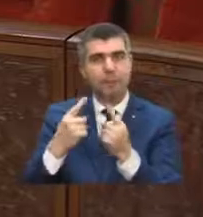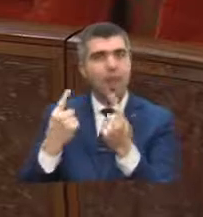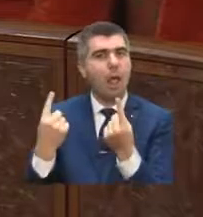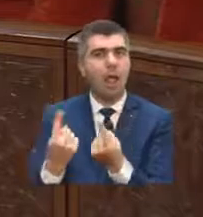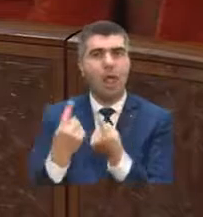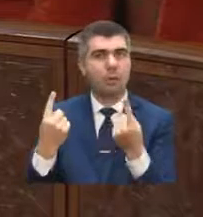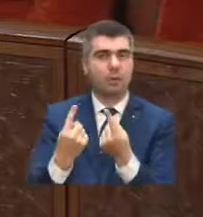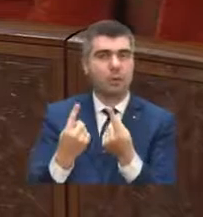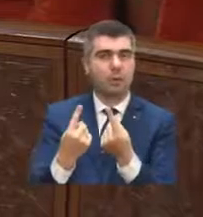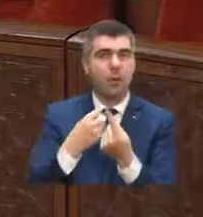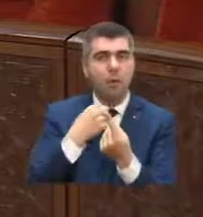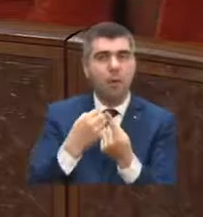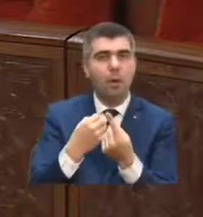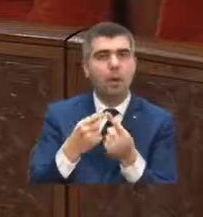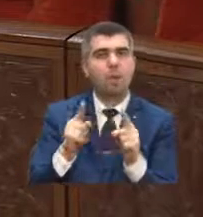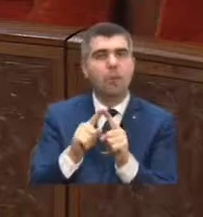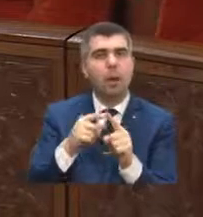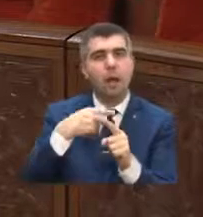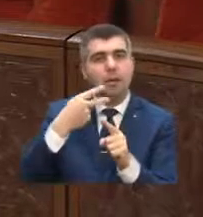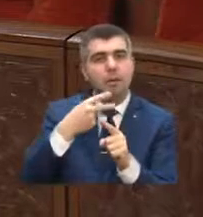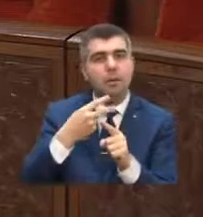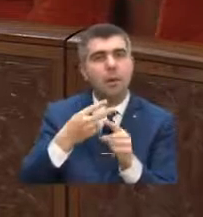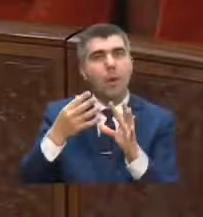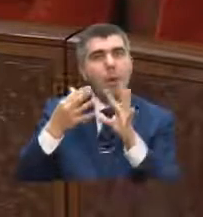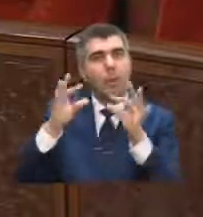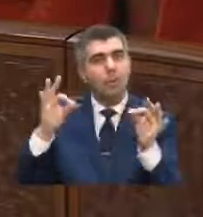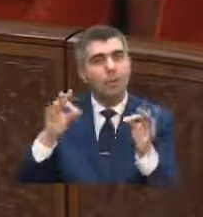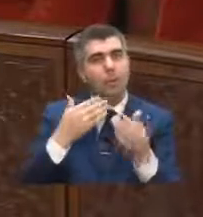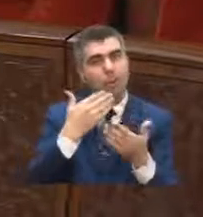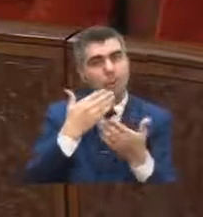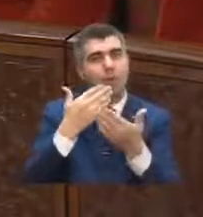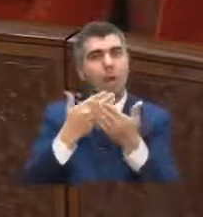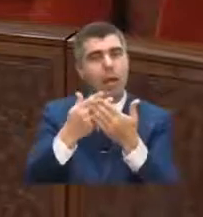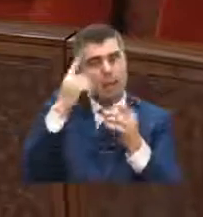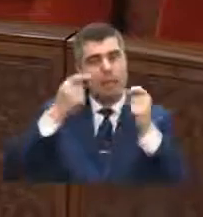عاديه. وراكم كثير تكلمتوا على هذه المساله هذه. اشكركم مره اخرى والسلام عليكم.